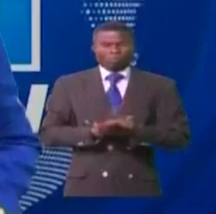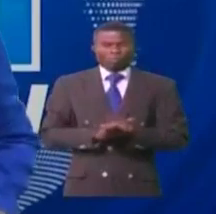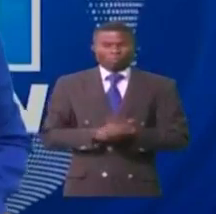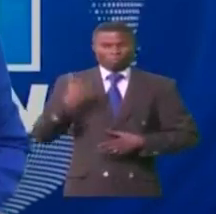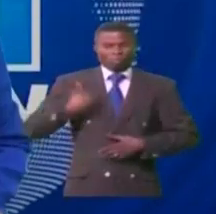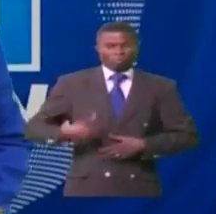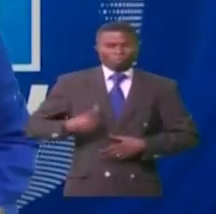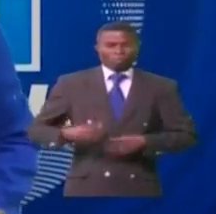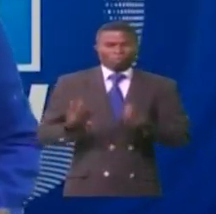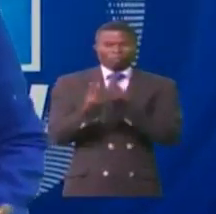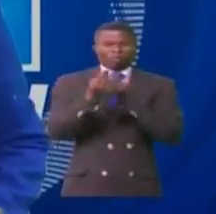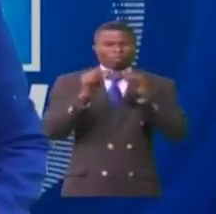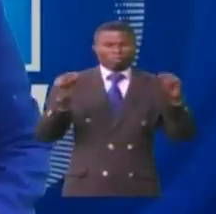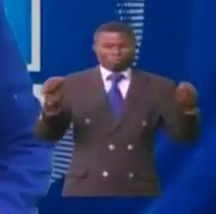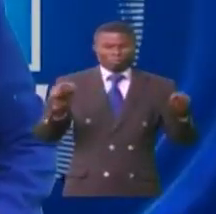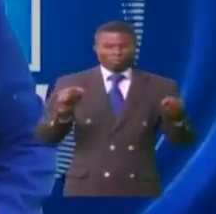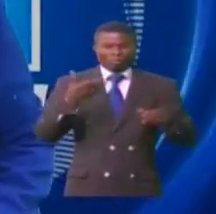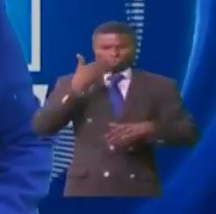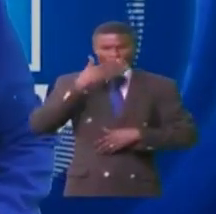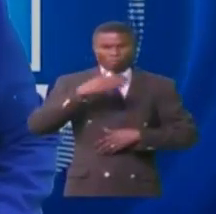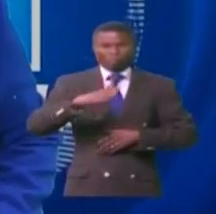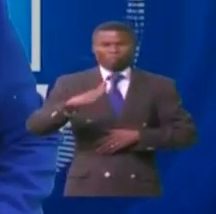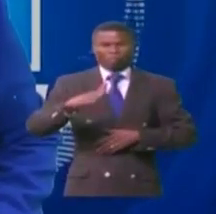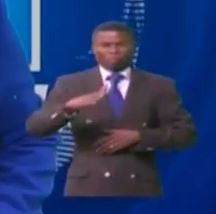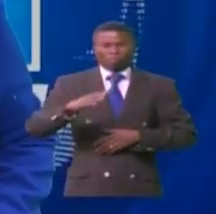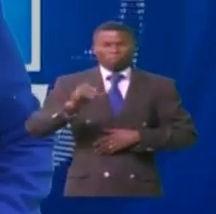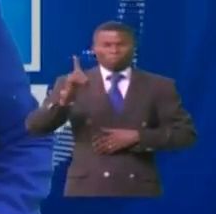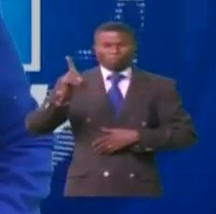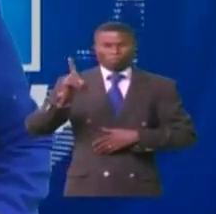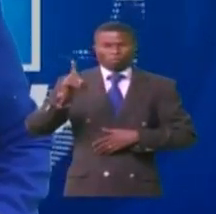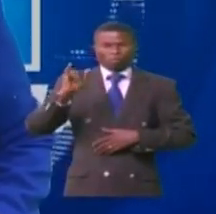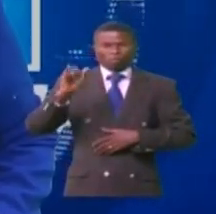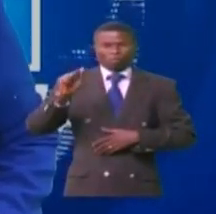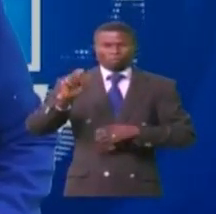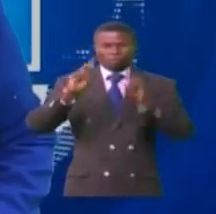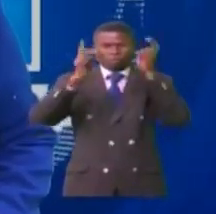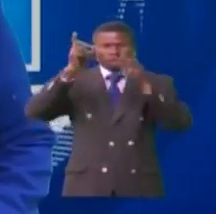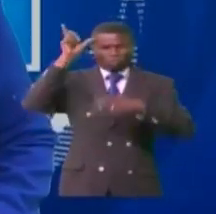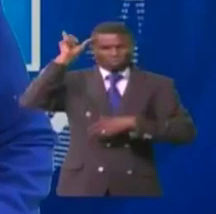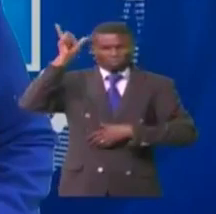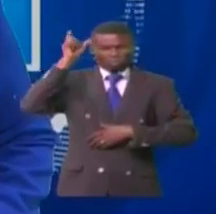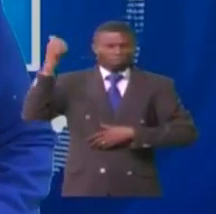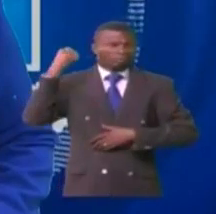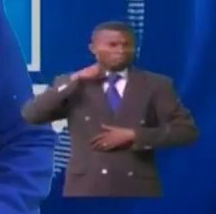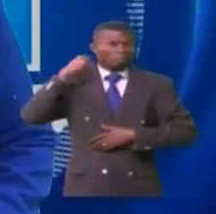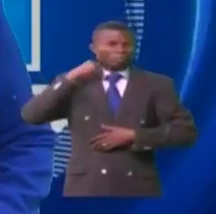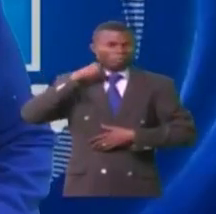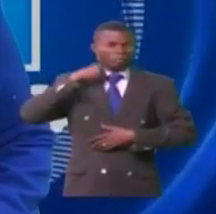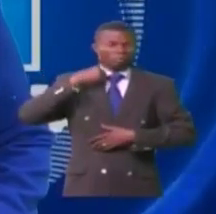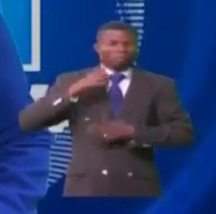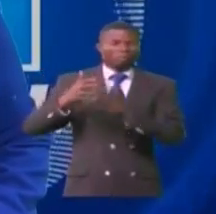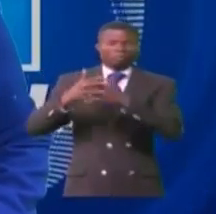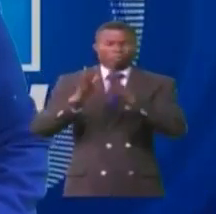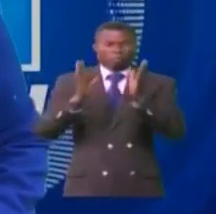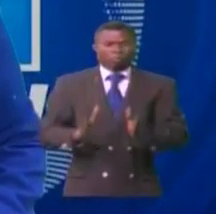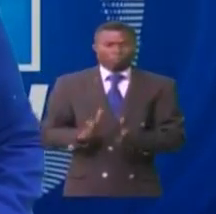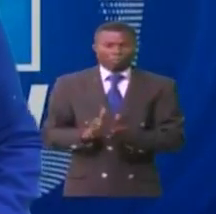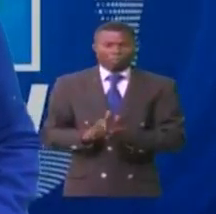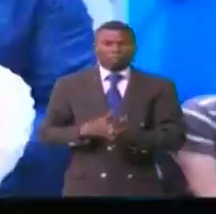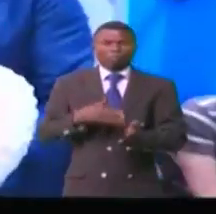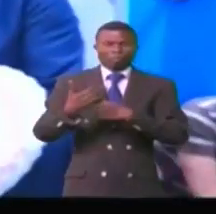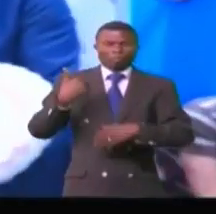opération gratuite au centre médical Diamant de la ville de Lubumbashi des médecins américains. Jacques